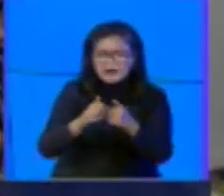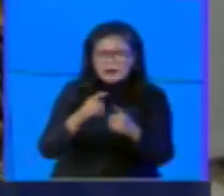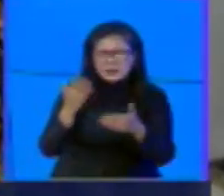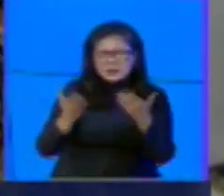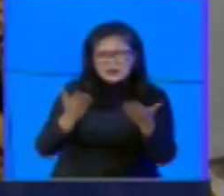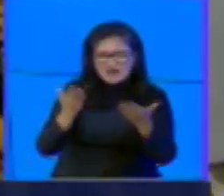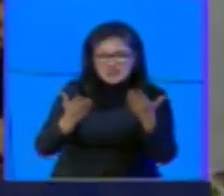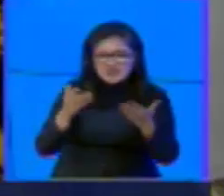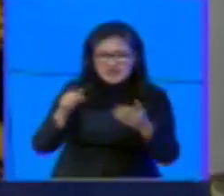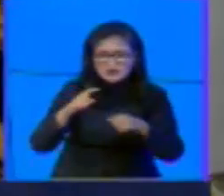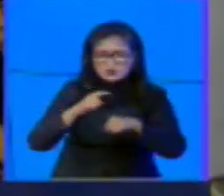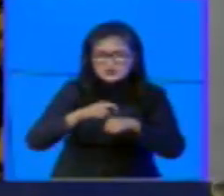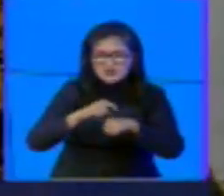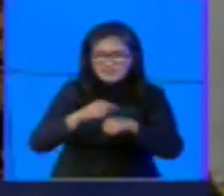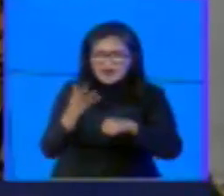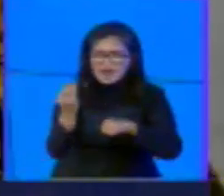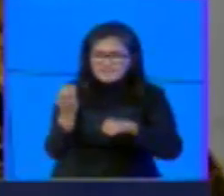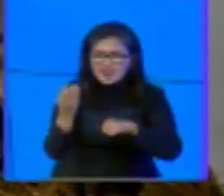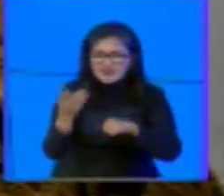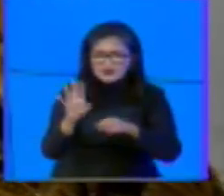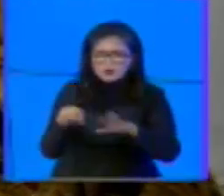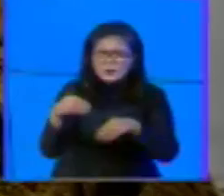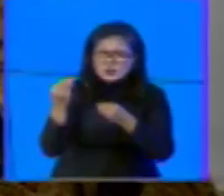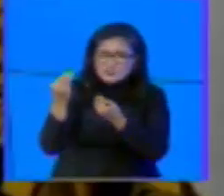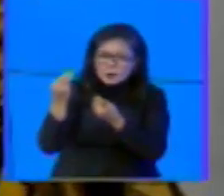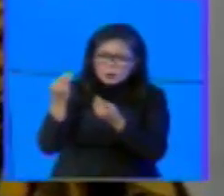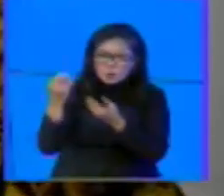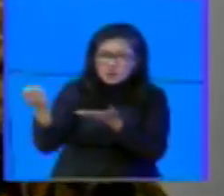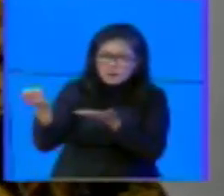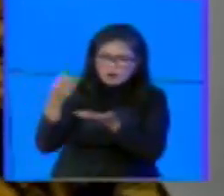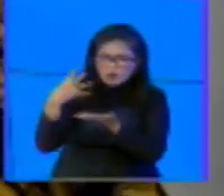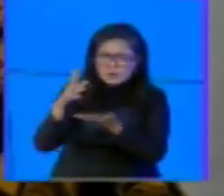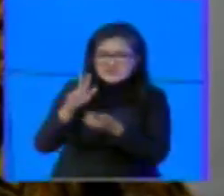informasi yang kondusif tentang informasi ofis yang menggelisahkan ini kan gitu. Nah, untuk sholat Jumat.